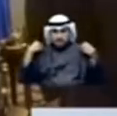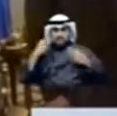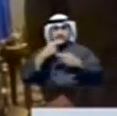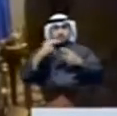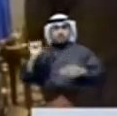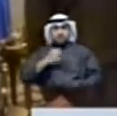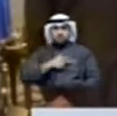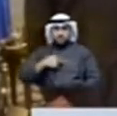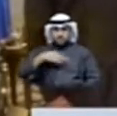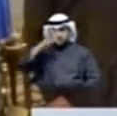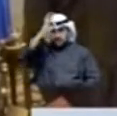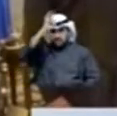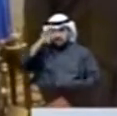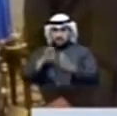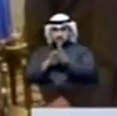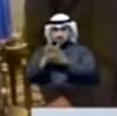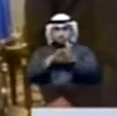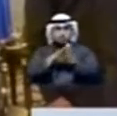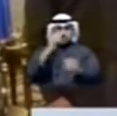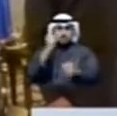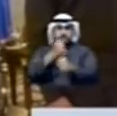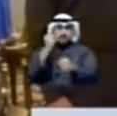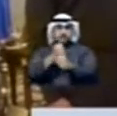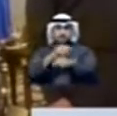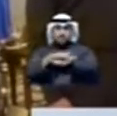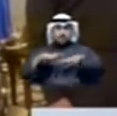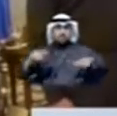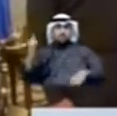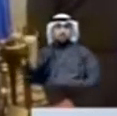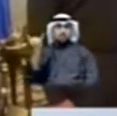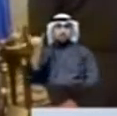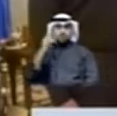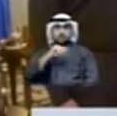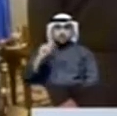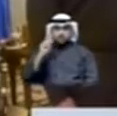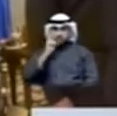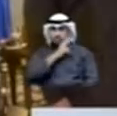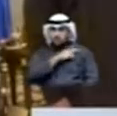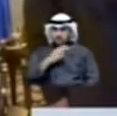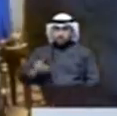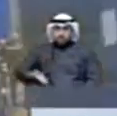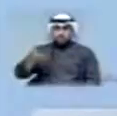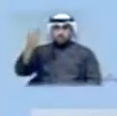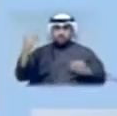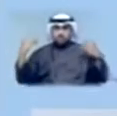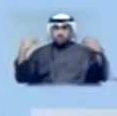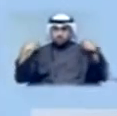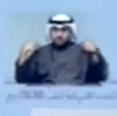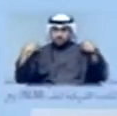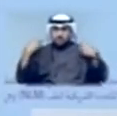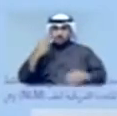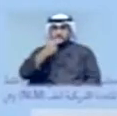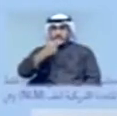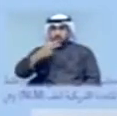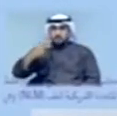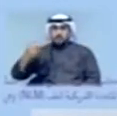شأنها تطوير العمل الأمني، والتي لا تقتصر على الكفاءات الأمنية فقط بل شملت الإنجازات الرياضية والعلمية